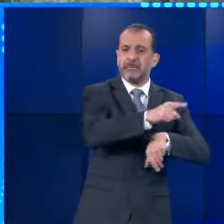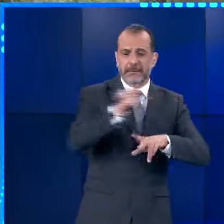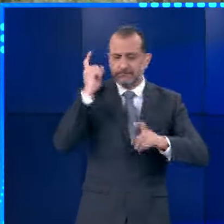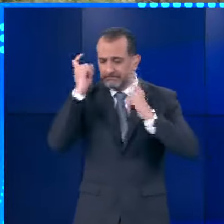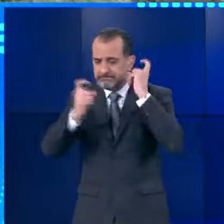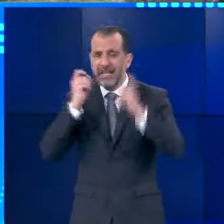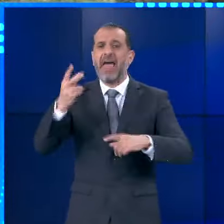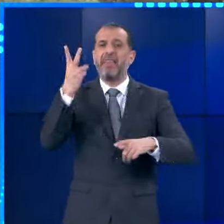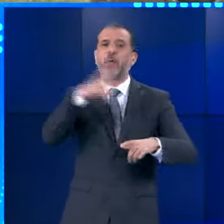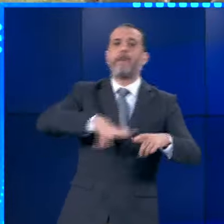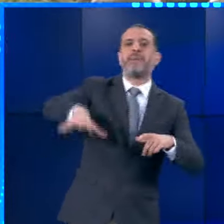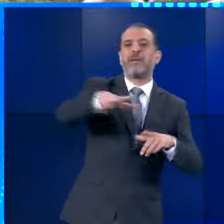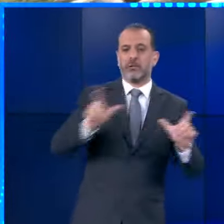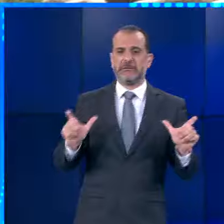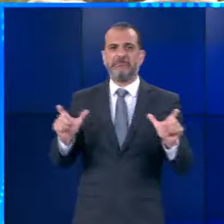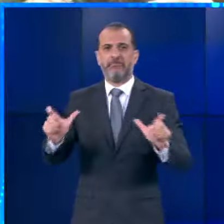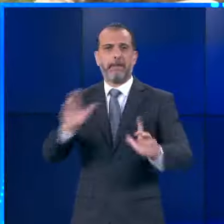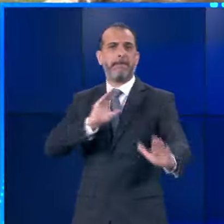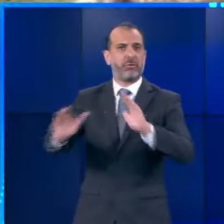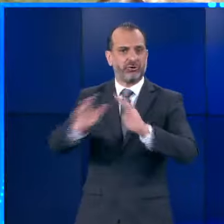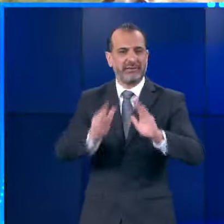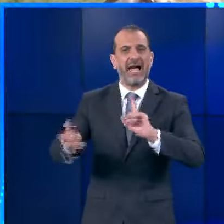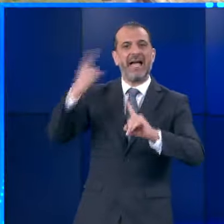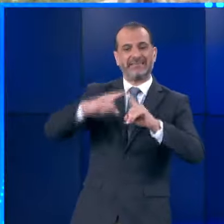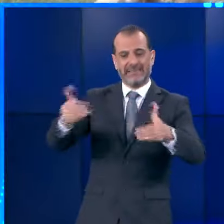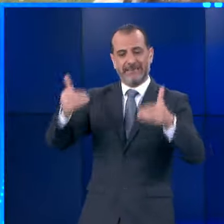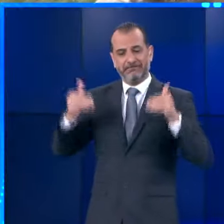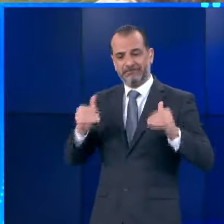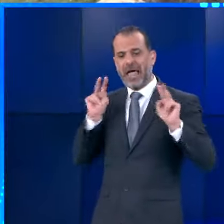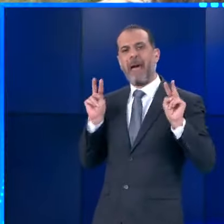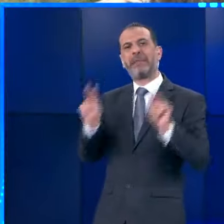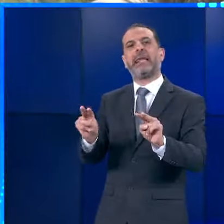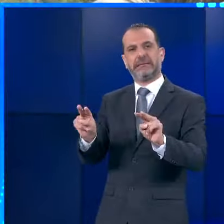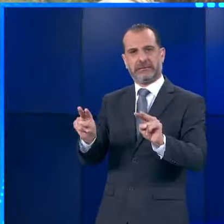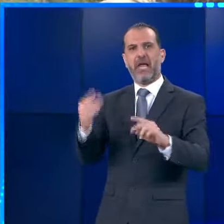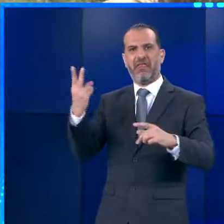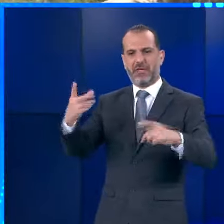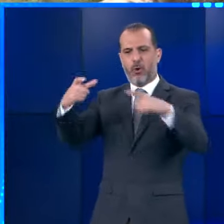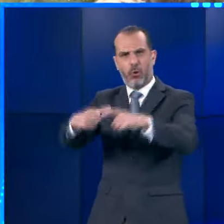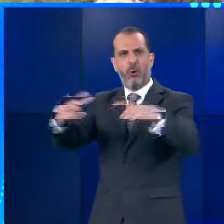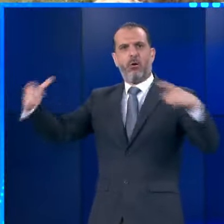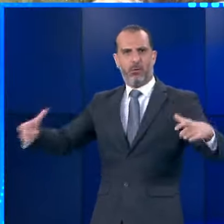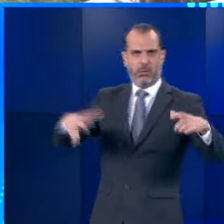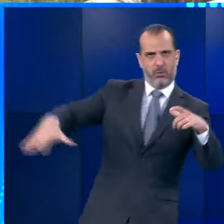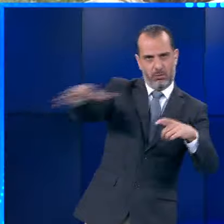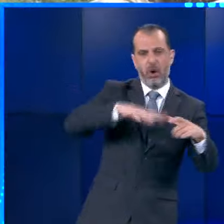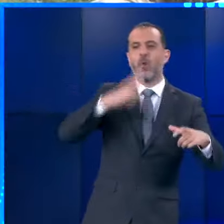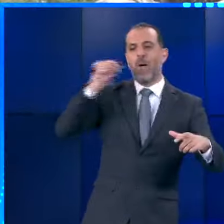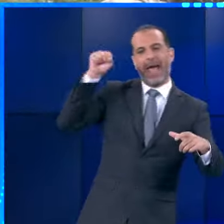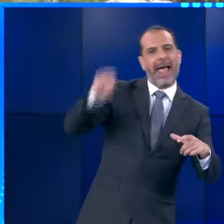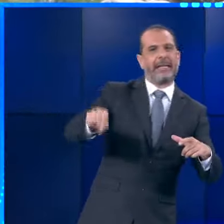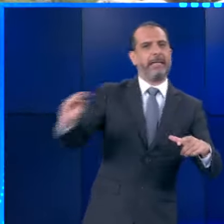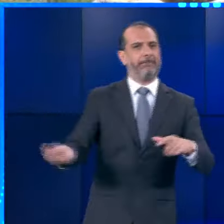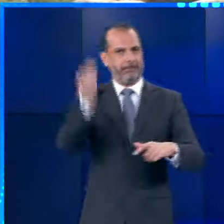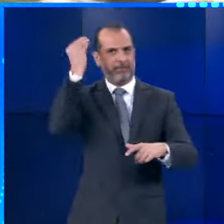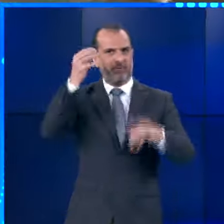των δύο ζωνών, μία ζώνη προστασίας δηλαδή και μία ζώνη επιτήρησης, με επίκεντρο την εκμετάλλευση στην οποία βρέθηκε το θετικό